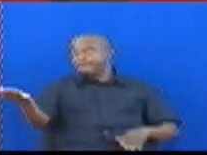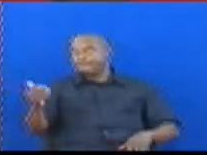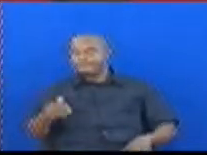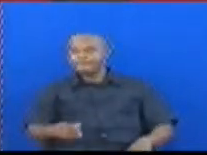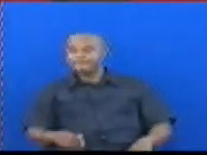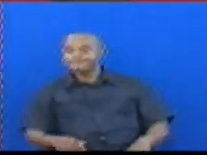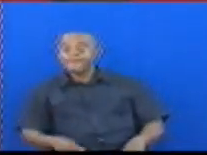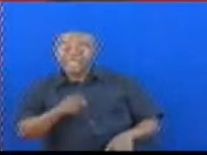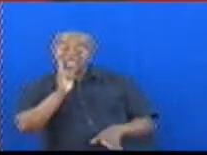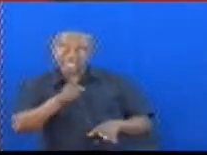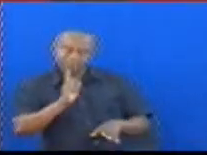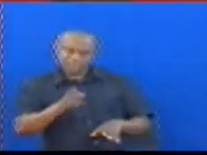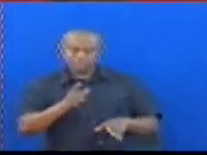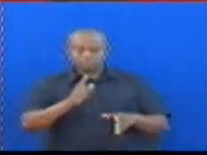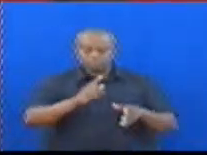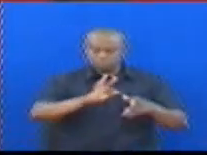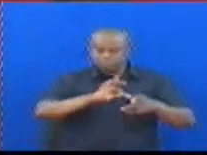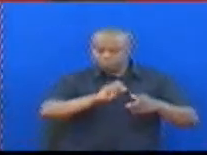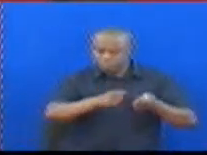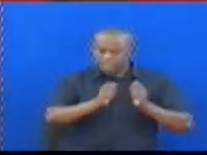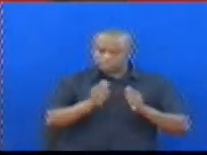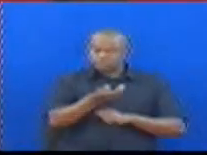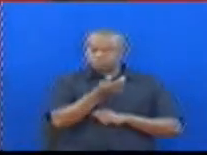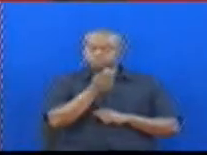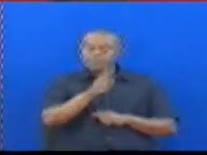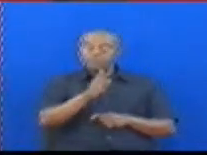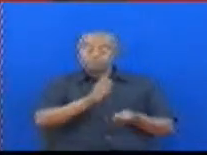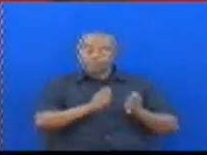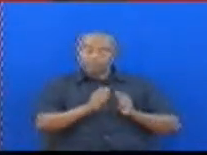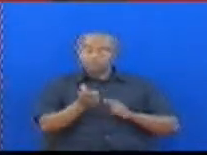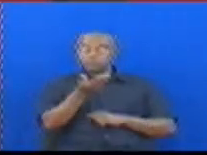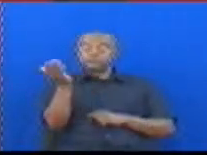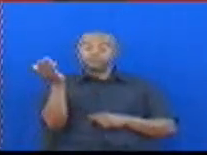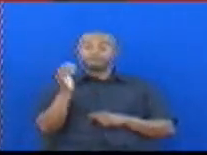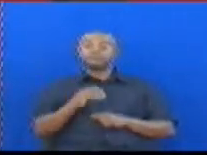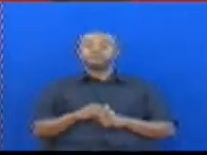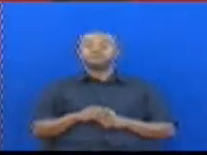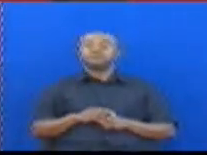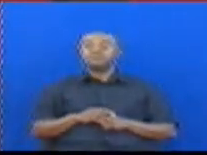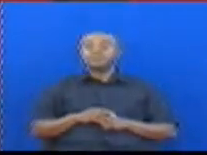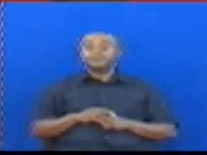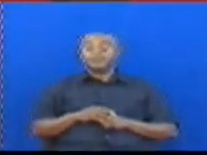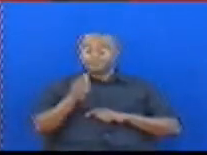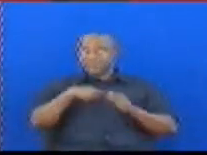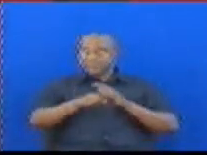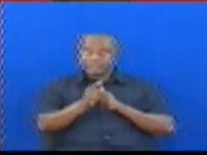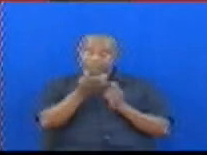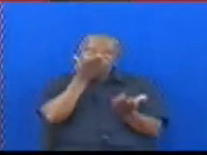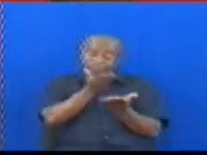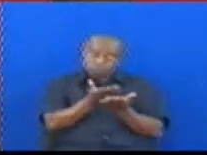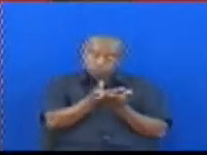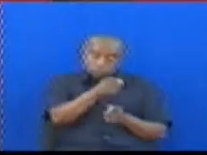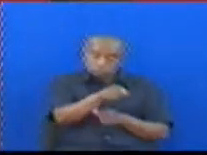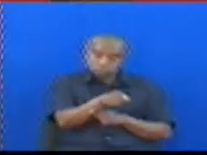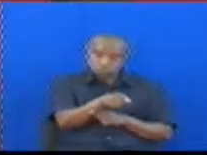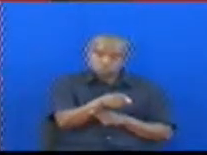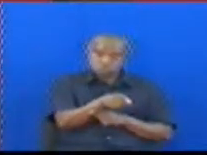kuna marekebisho mengine ambayo yana kwenye mswada huu ambayo